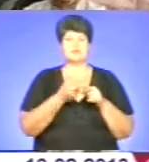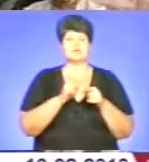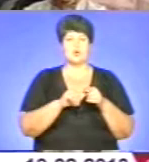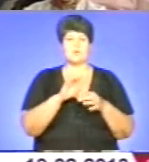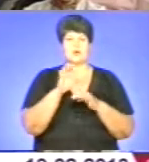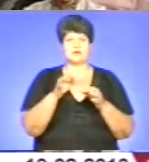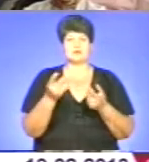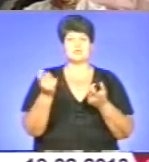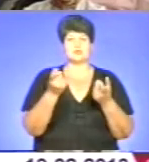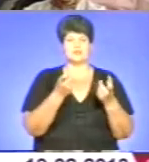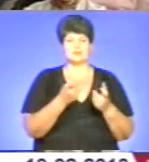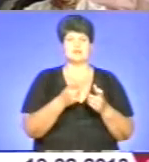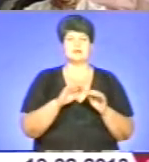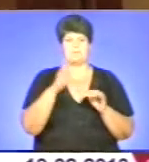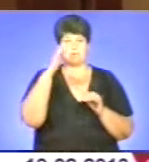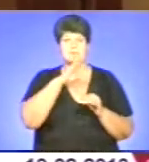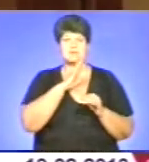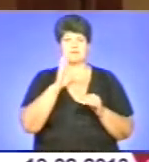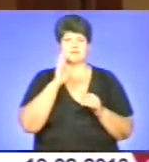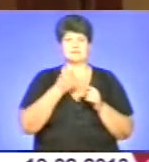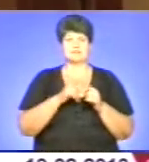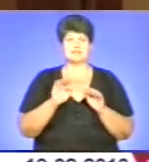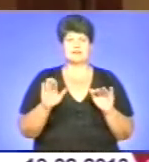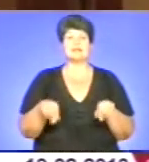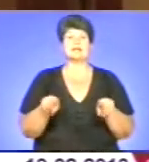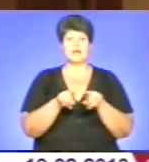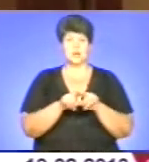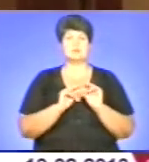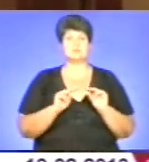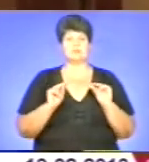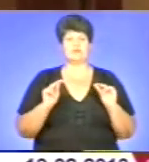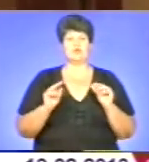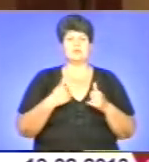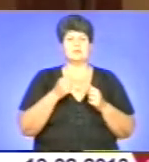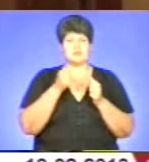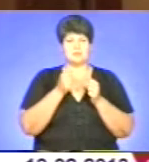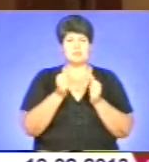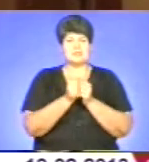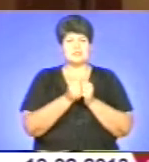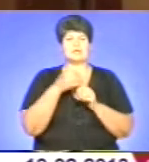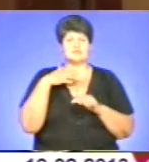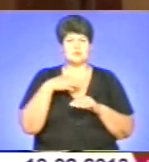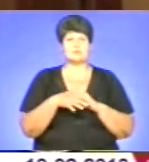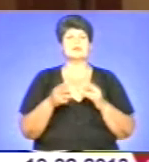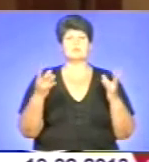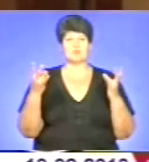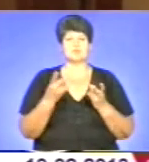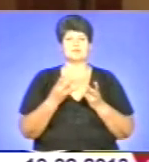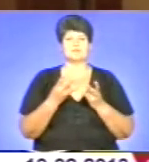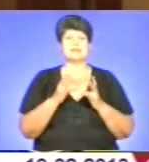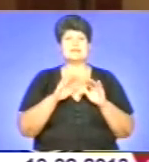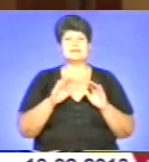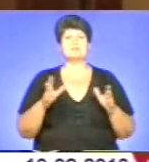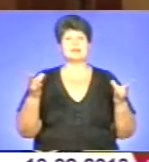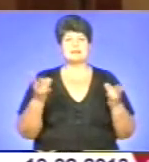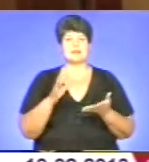батьків обдарованих юних учасників Я також педагог Мені воно близьке і зрозуміле і і потрібне дітьми треба